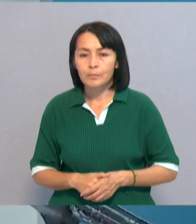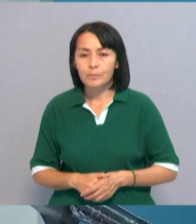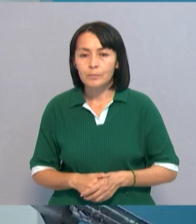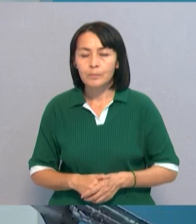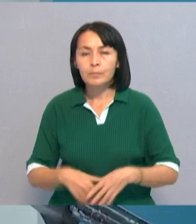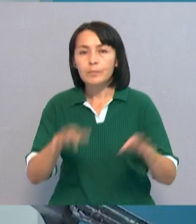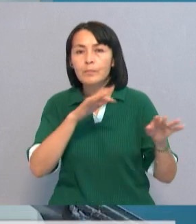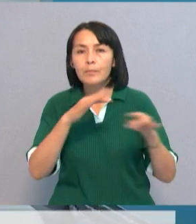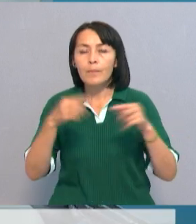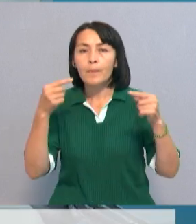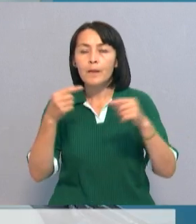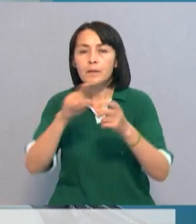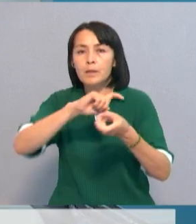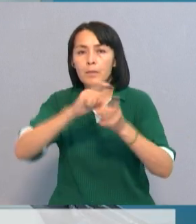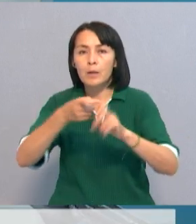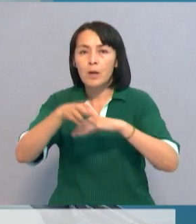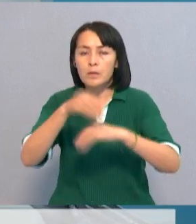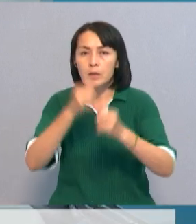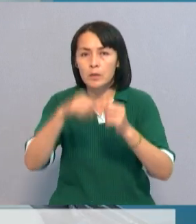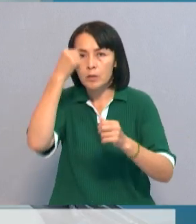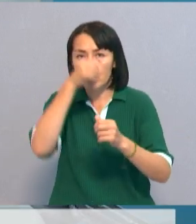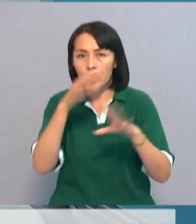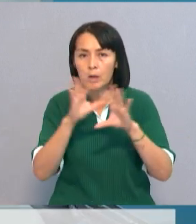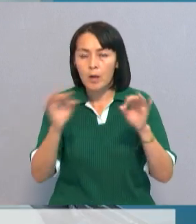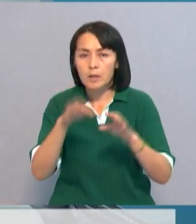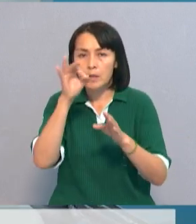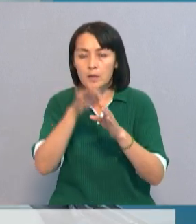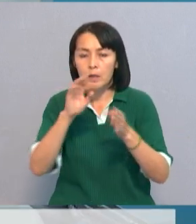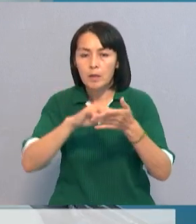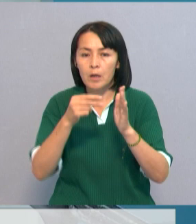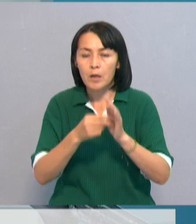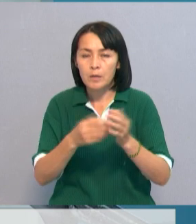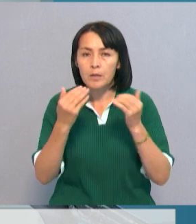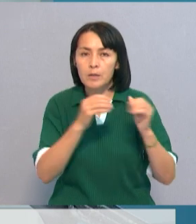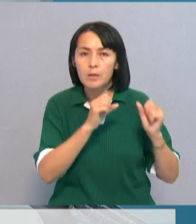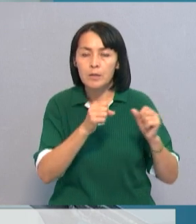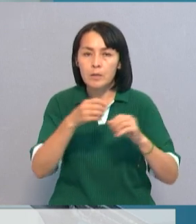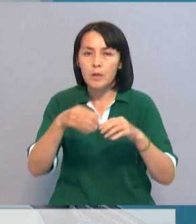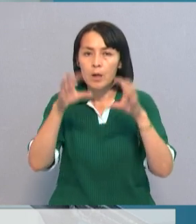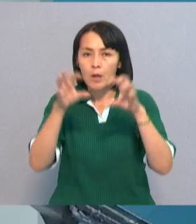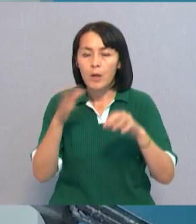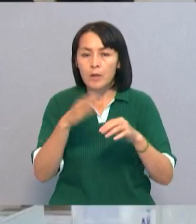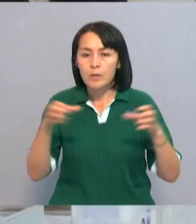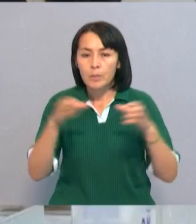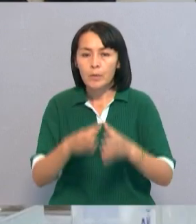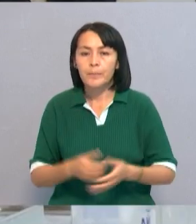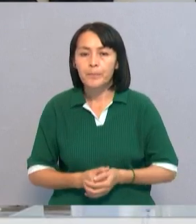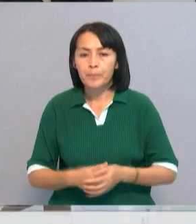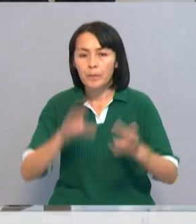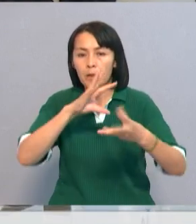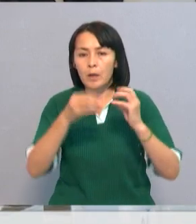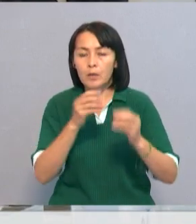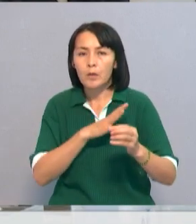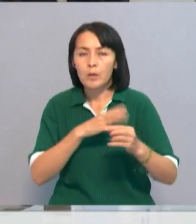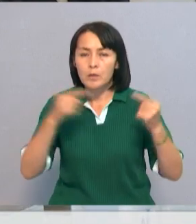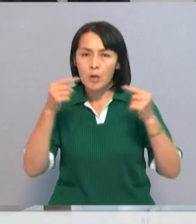План мероприятий по борьбе с коррупцией утверждается ежегодно. Целью плана является предотвращение коррупции и правонарушений в фонде. Итоги были